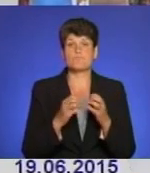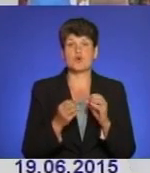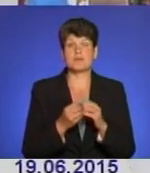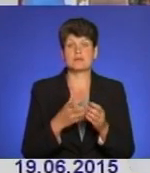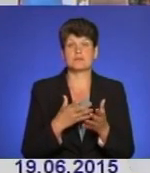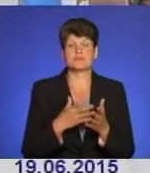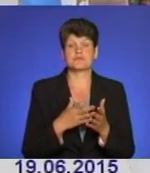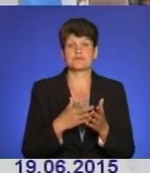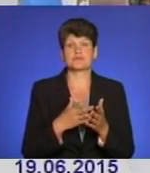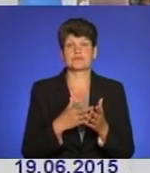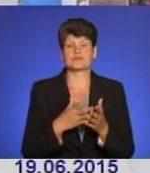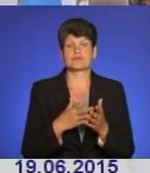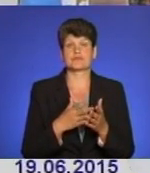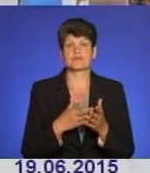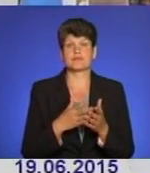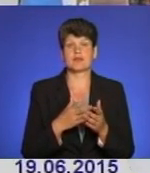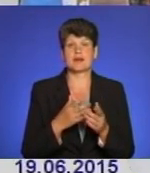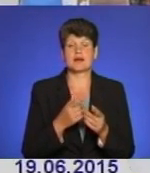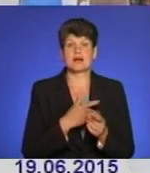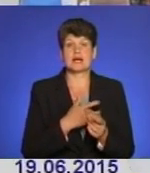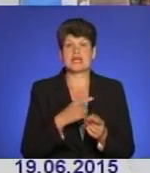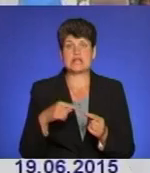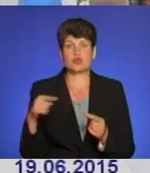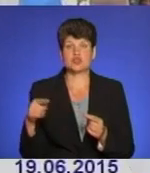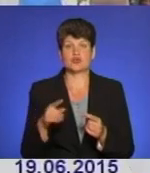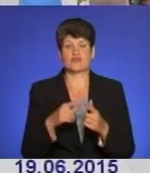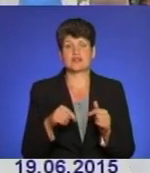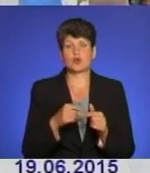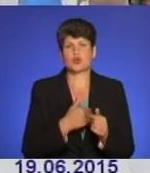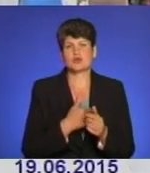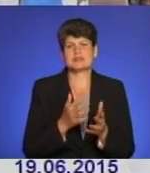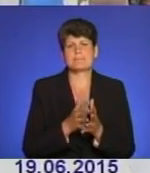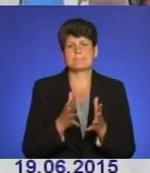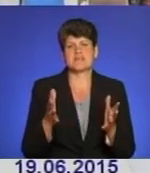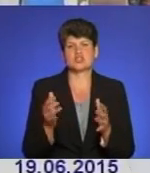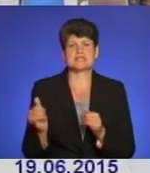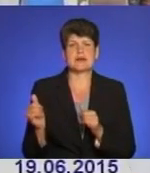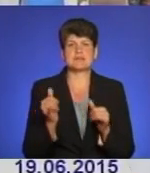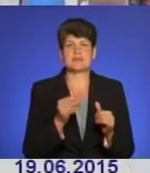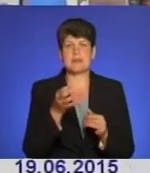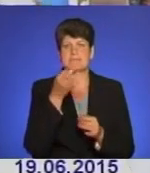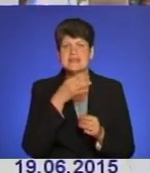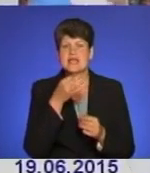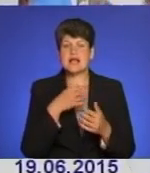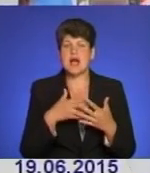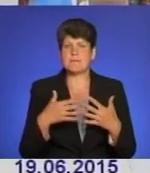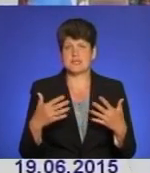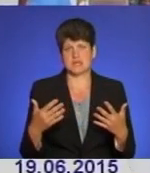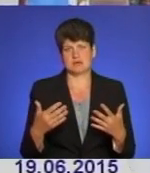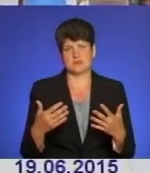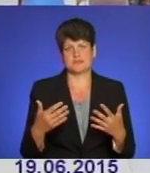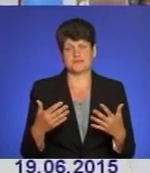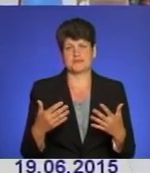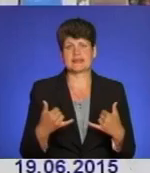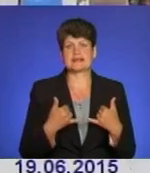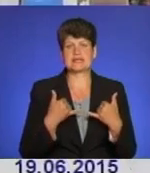свою проблему, це свого кардіологічного відділення. Хотілося б більше забезпечення медикаментами